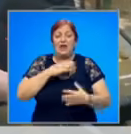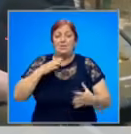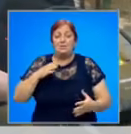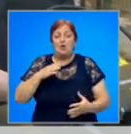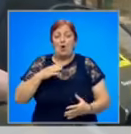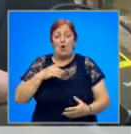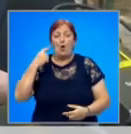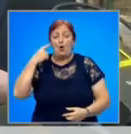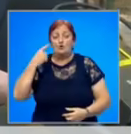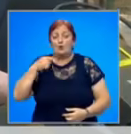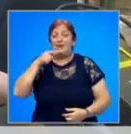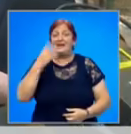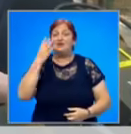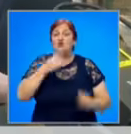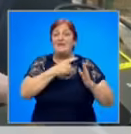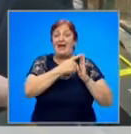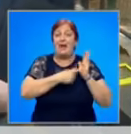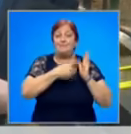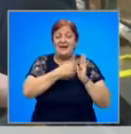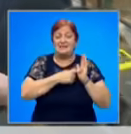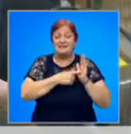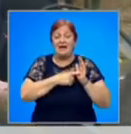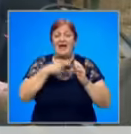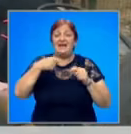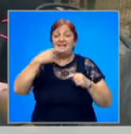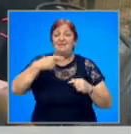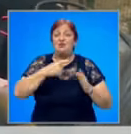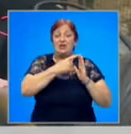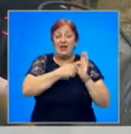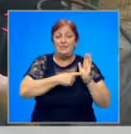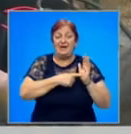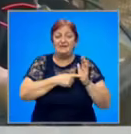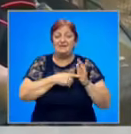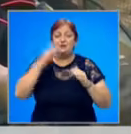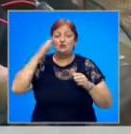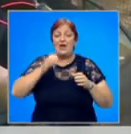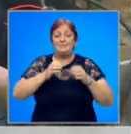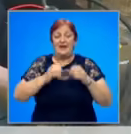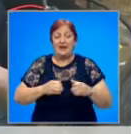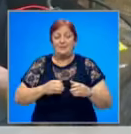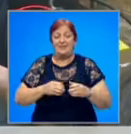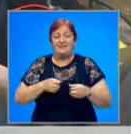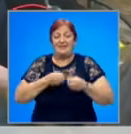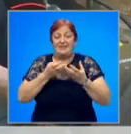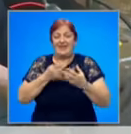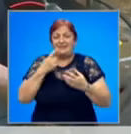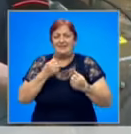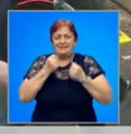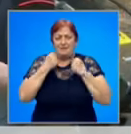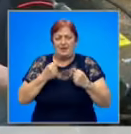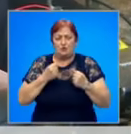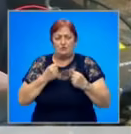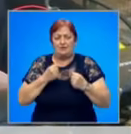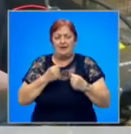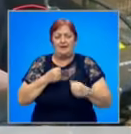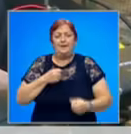тревожни, които чухме през тези 4 месеца, следващите месеци служебният кабинет даде онази стабилност и сигурност на